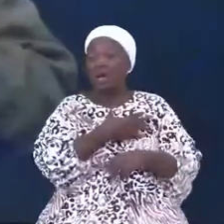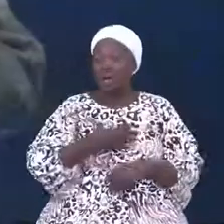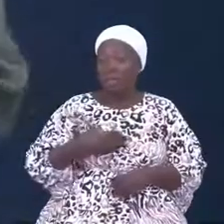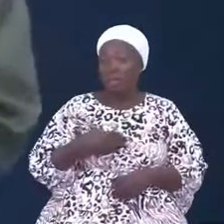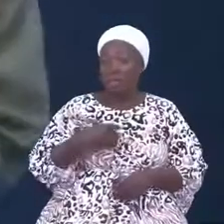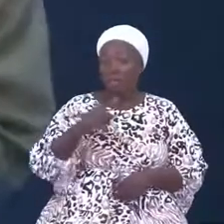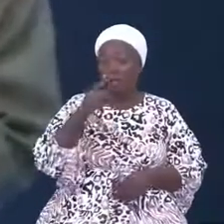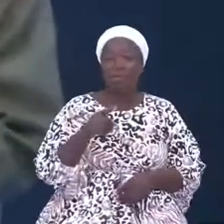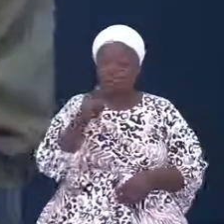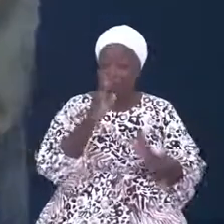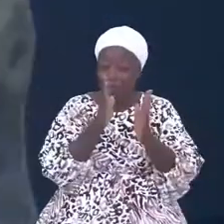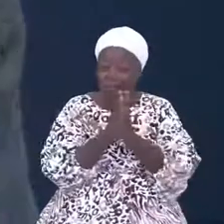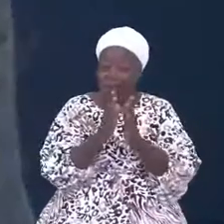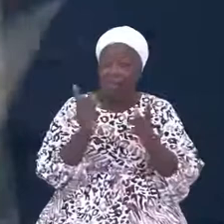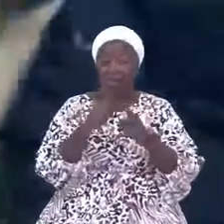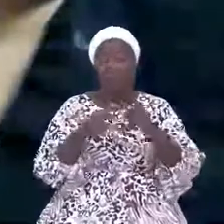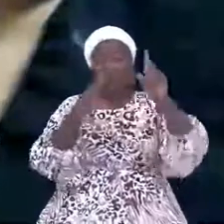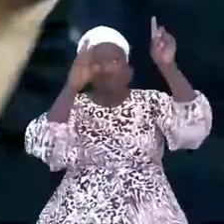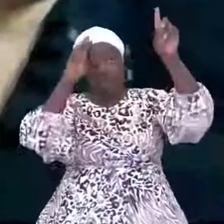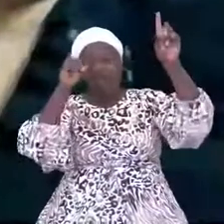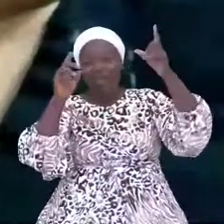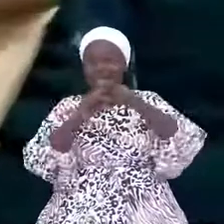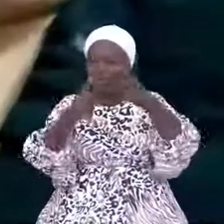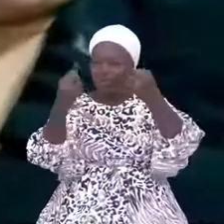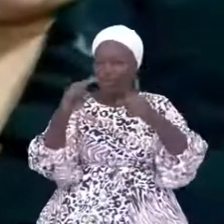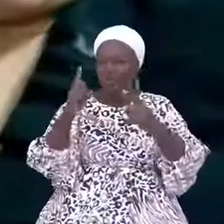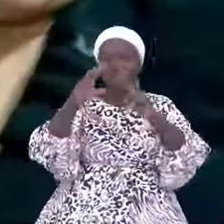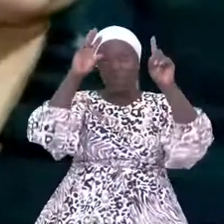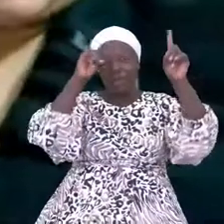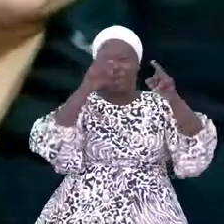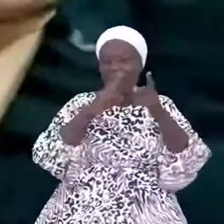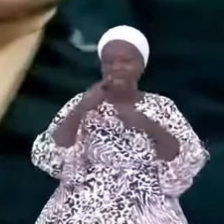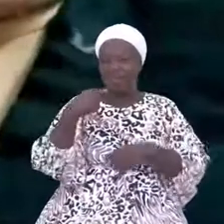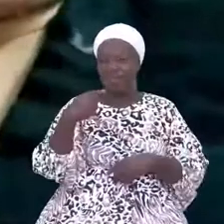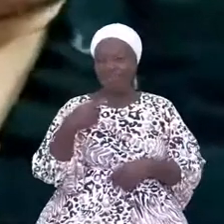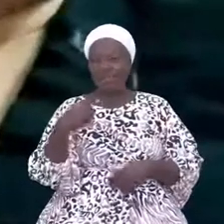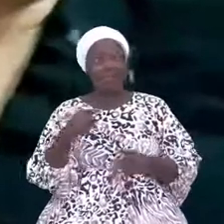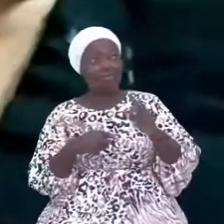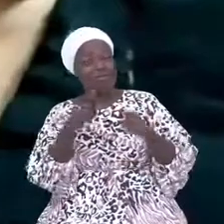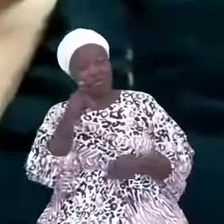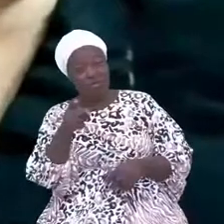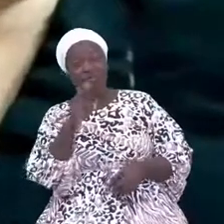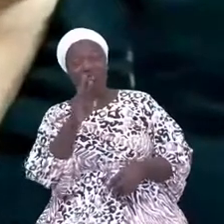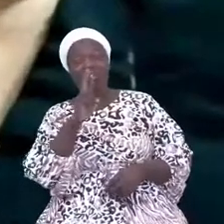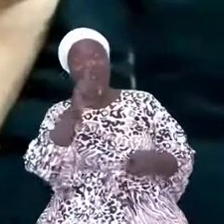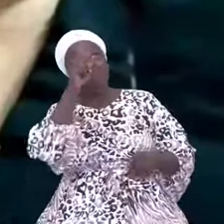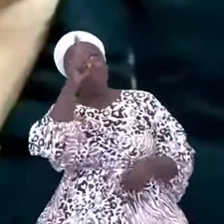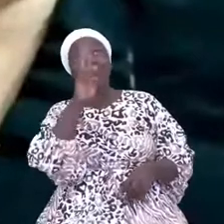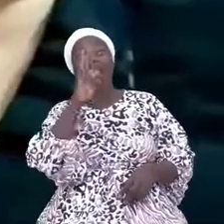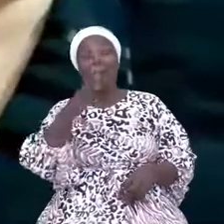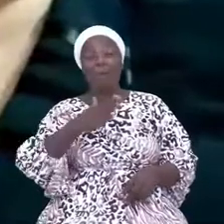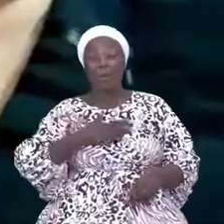tu penses à lui, et tu pries, et tu viens à lui, et